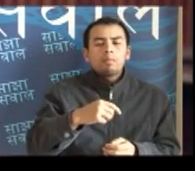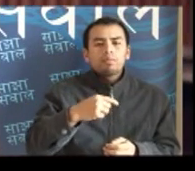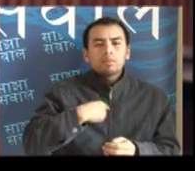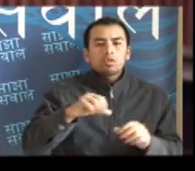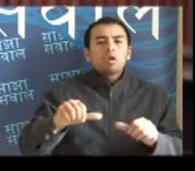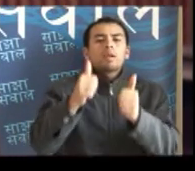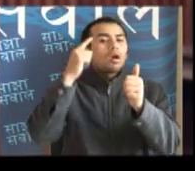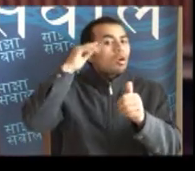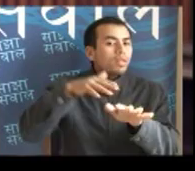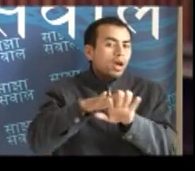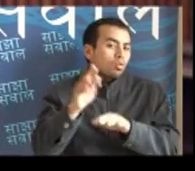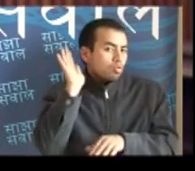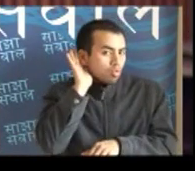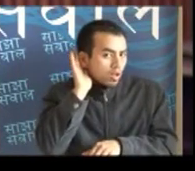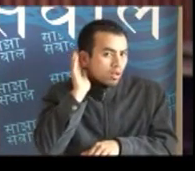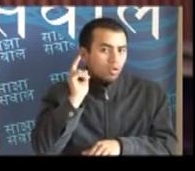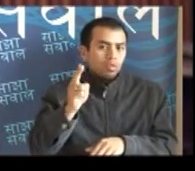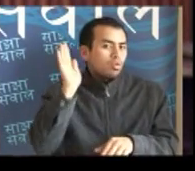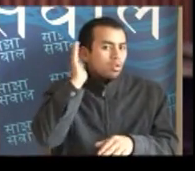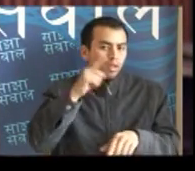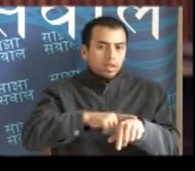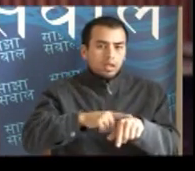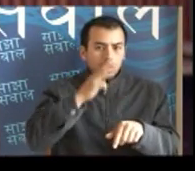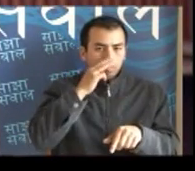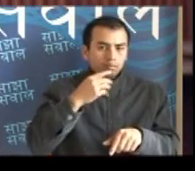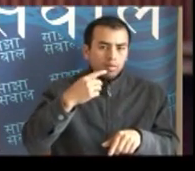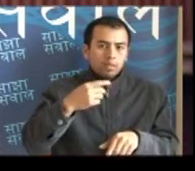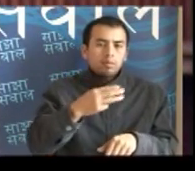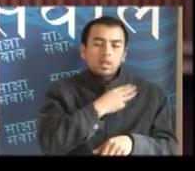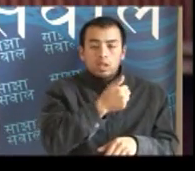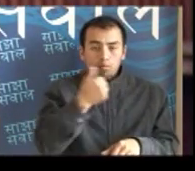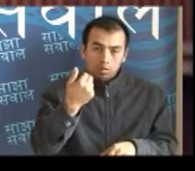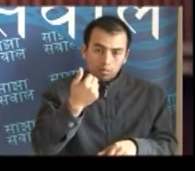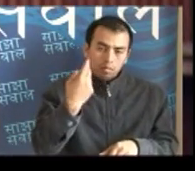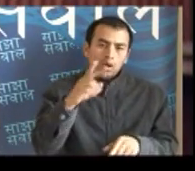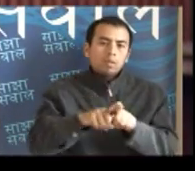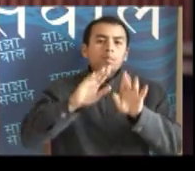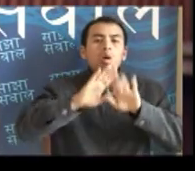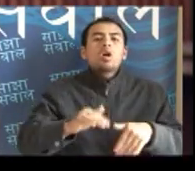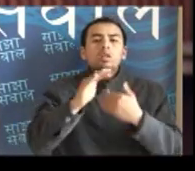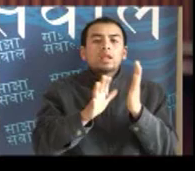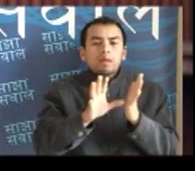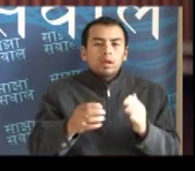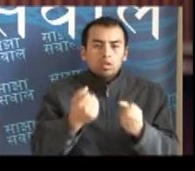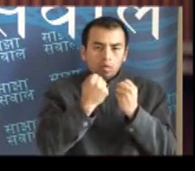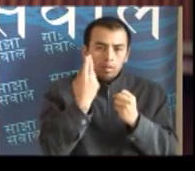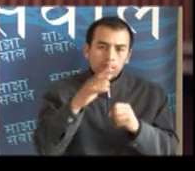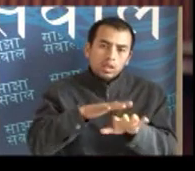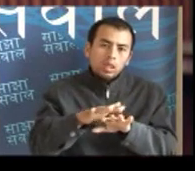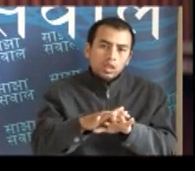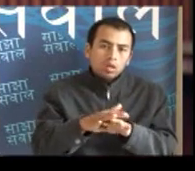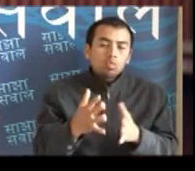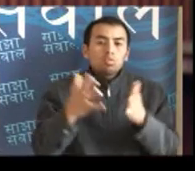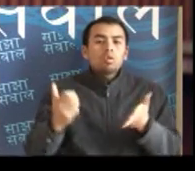पनि सफलताको कथाहरू सुने, यो सुन्दाखेरि चाहिँ मलाई आफूसँग भएर भन्दा पनि उहाँहरू फरक किसिमबाट सबल भएर चाहिँ धेरै